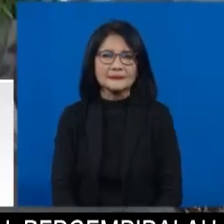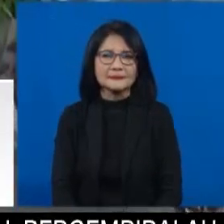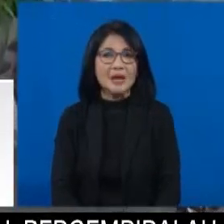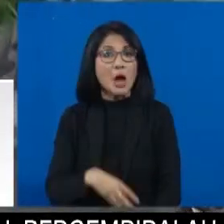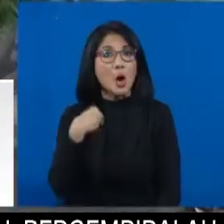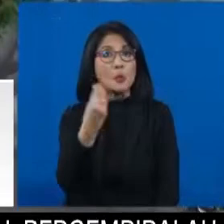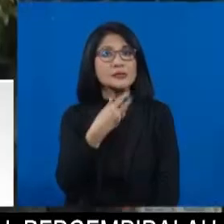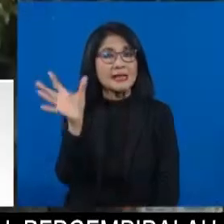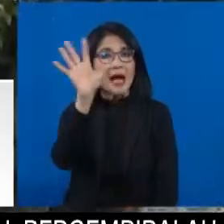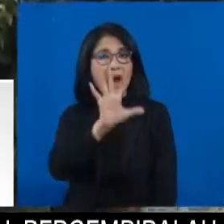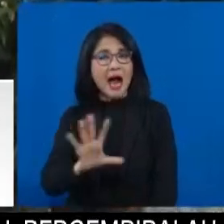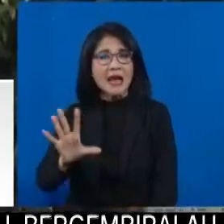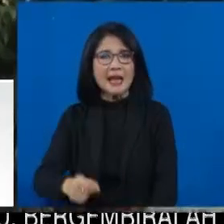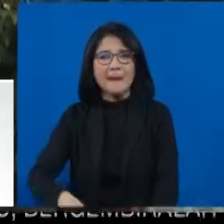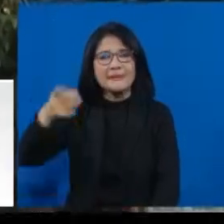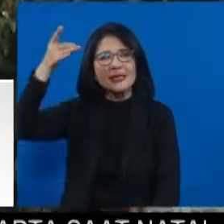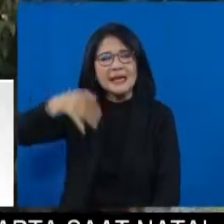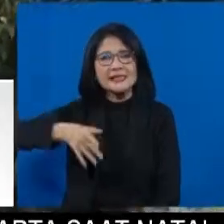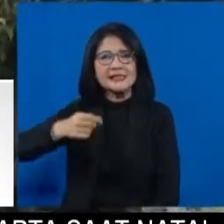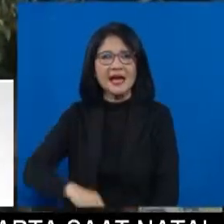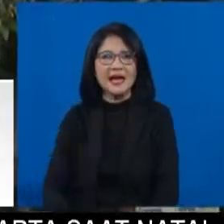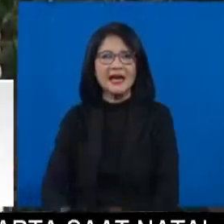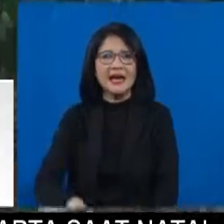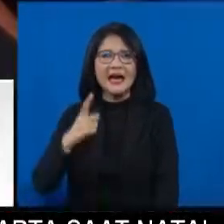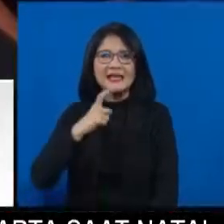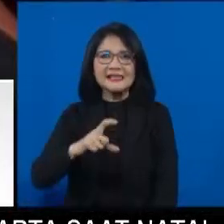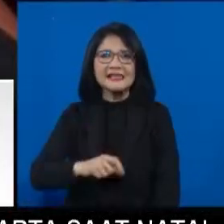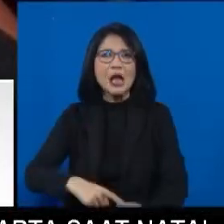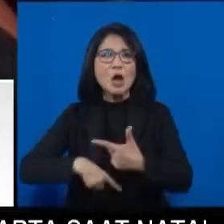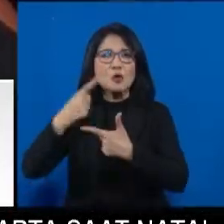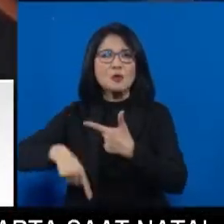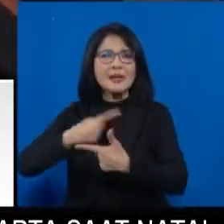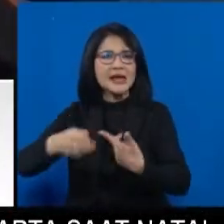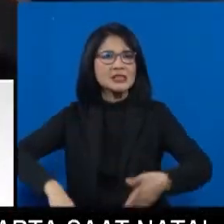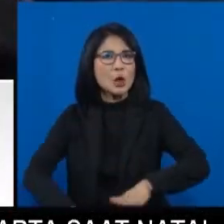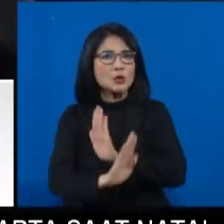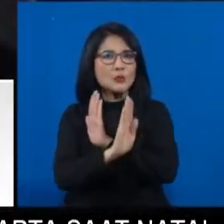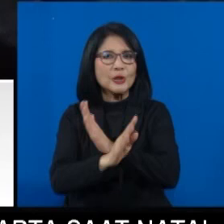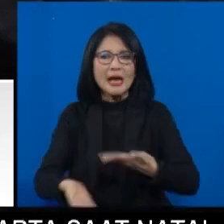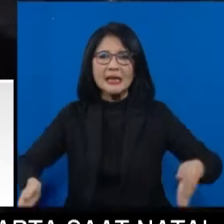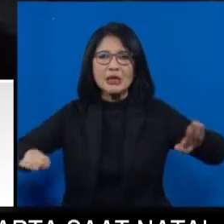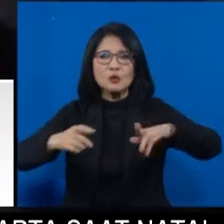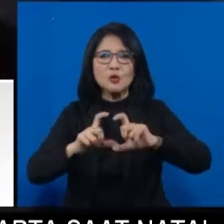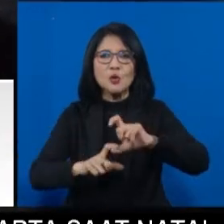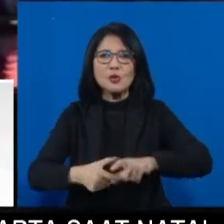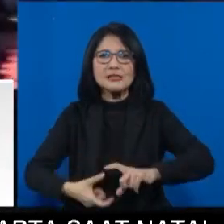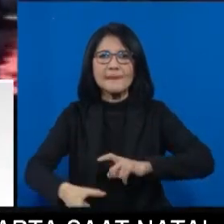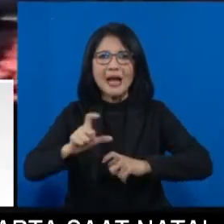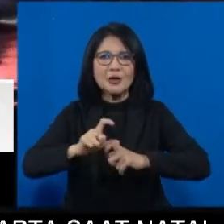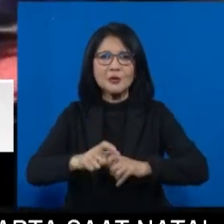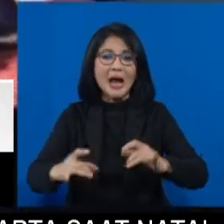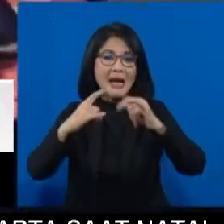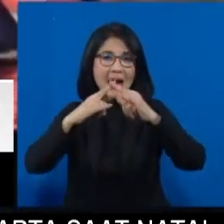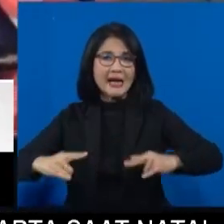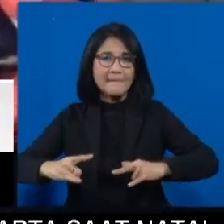Wisata alam Tirtosari View di Desa Penanggal, Kecamatan Candipuro, Lumajang, Jawa Timur, di kaki Gunung Semeru ini menawarkan outing camp di